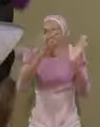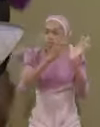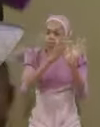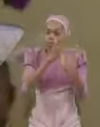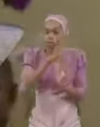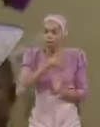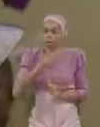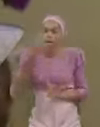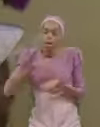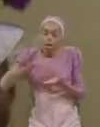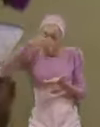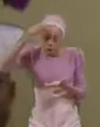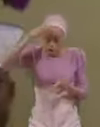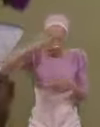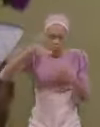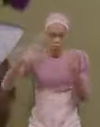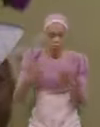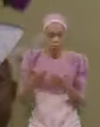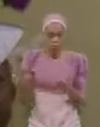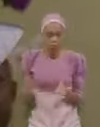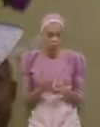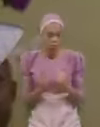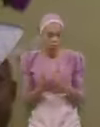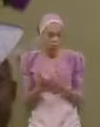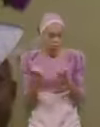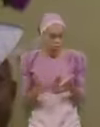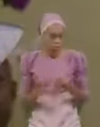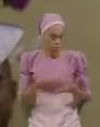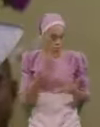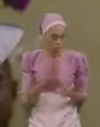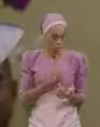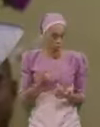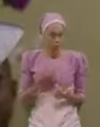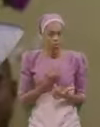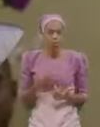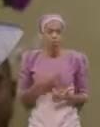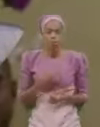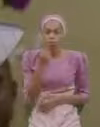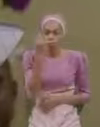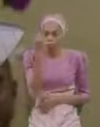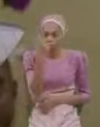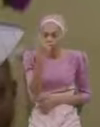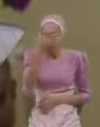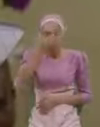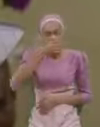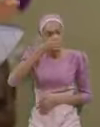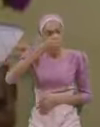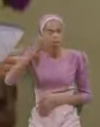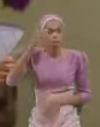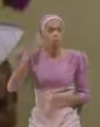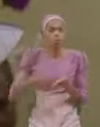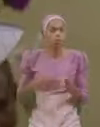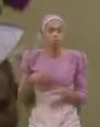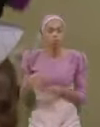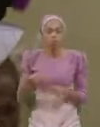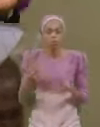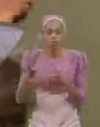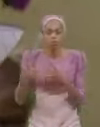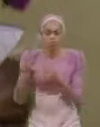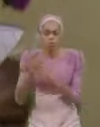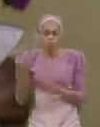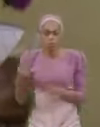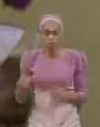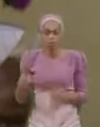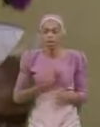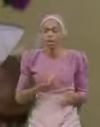nous enseigne nous comprenons mieux ce qu'il nous faut faire pour hériter la vie éternelle et je sais que par la grâce de Dieu nous